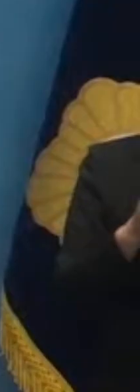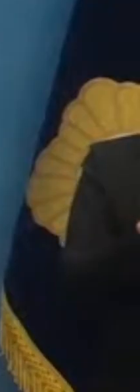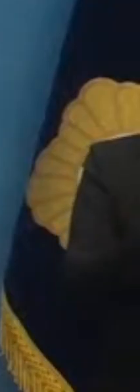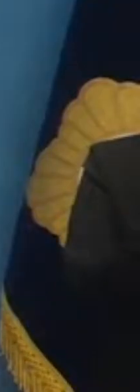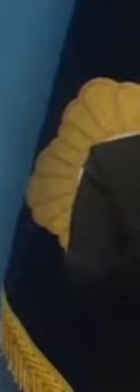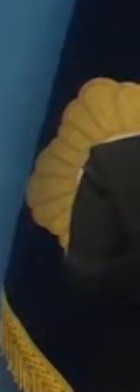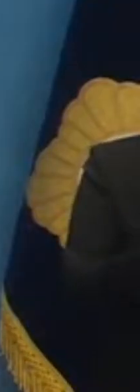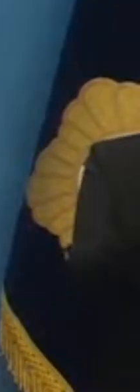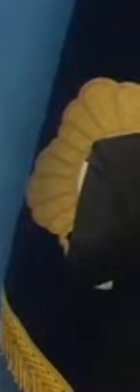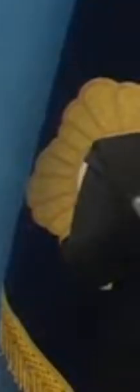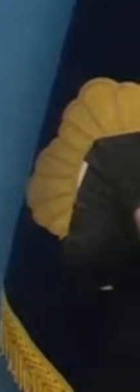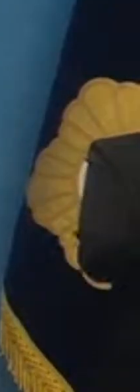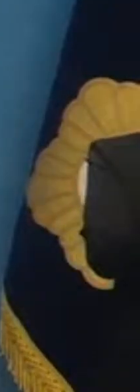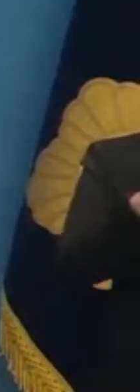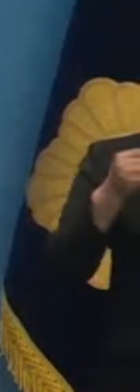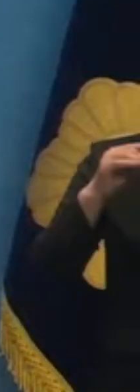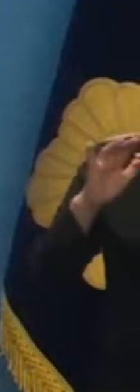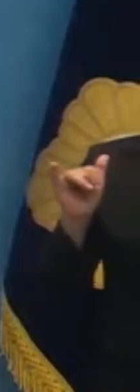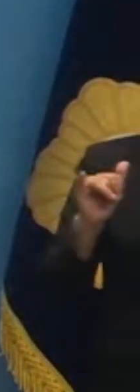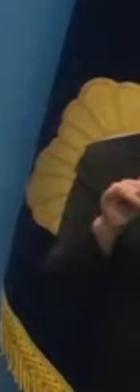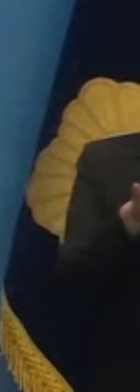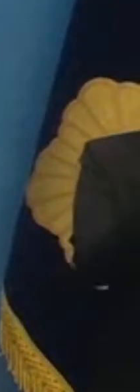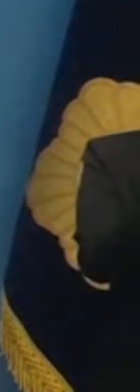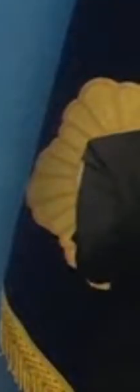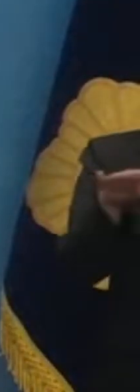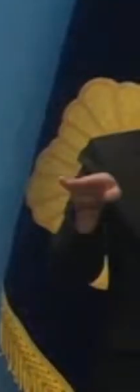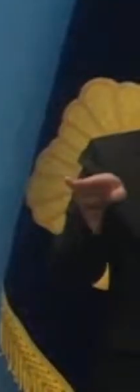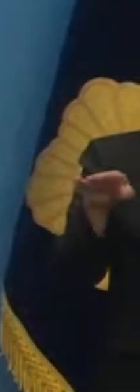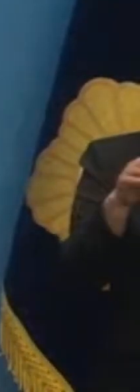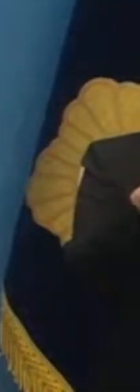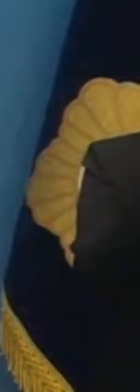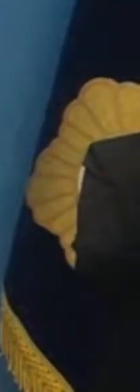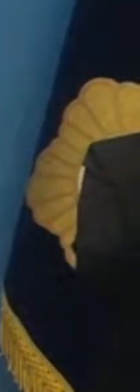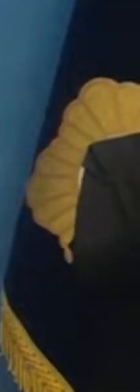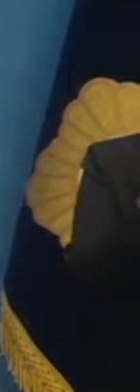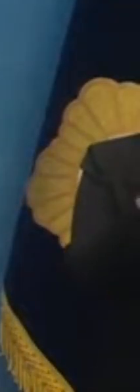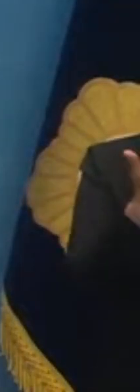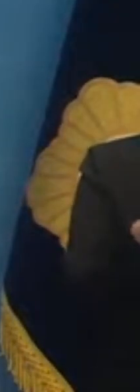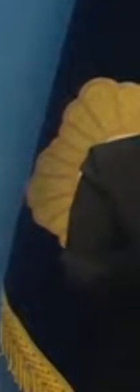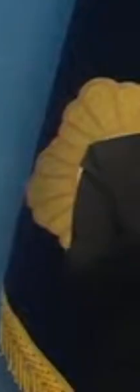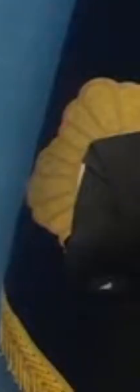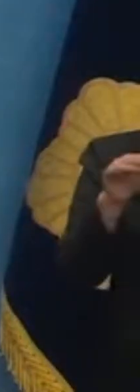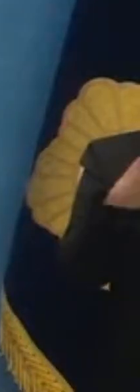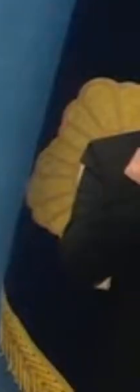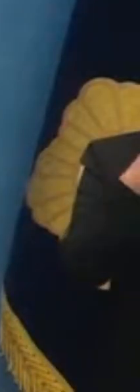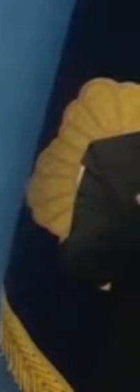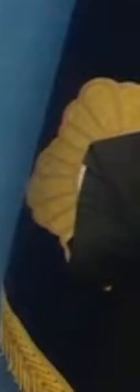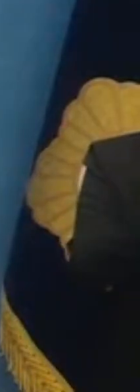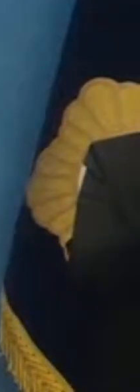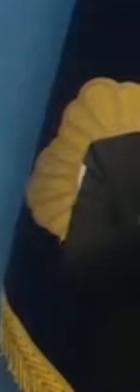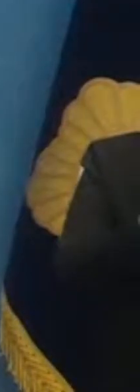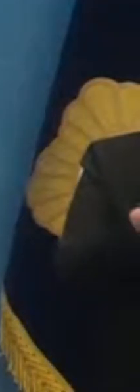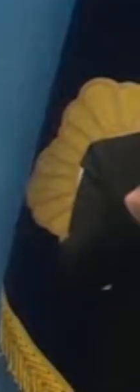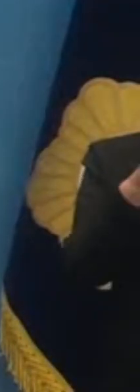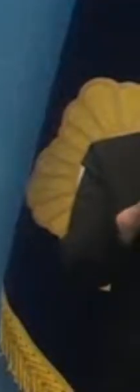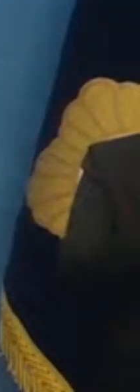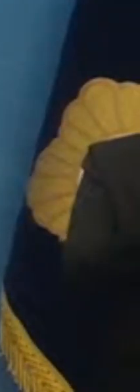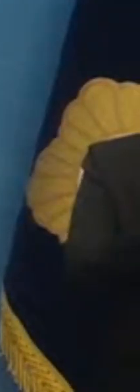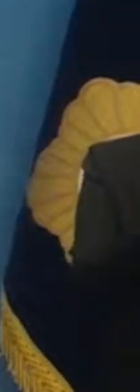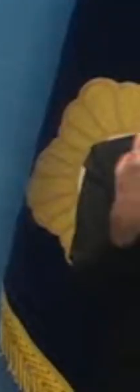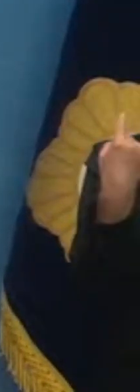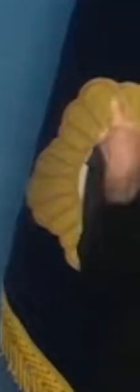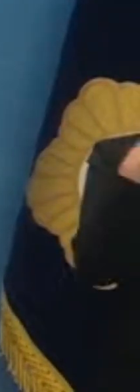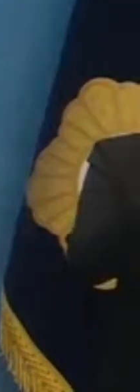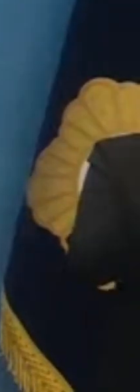있어 각 참여자가 논의가 균형을 이루지 못한 보도는 명백한 규정 위반입니다. 어제 진행된